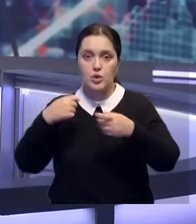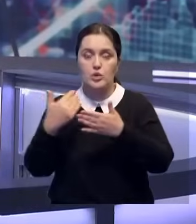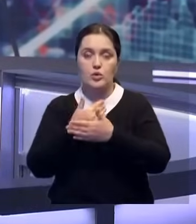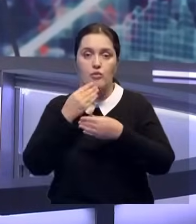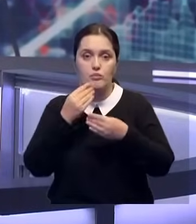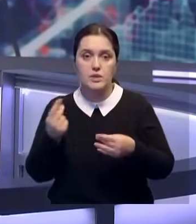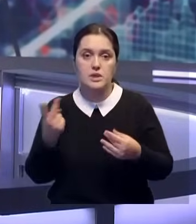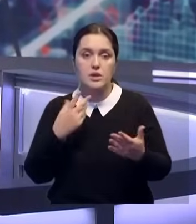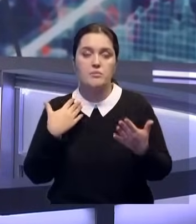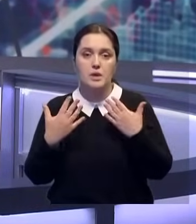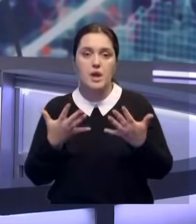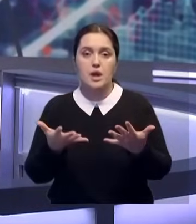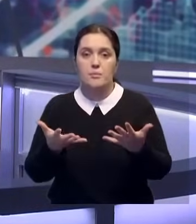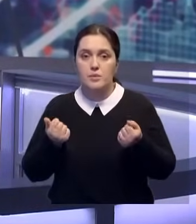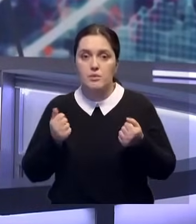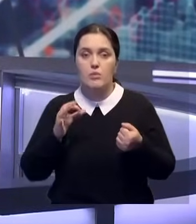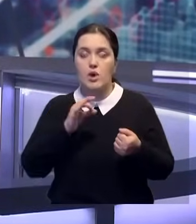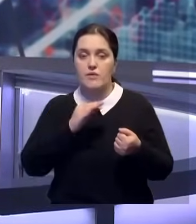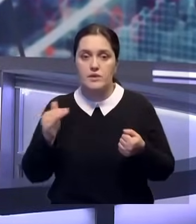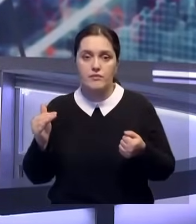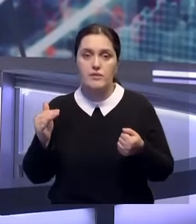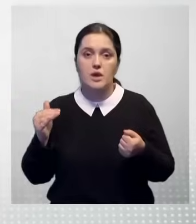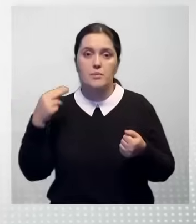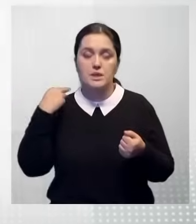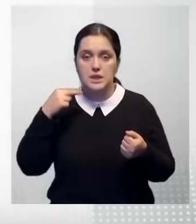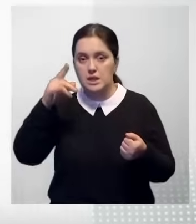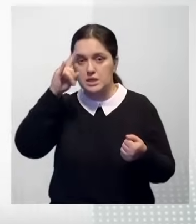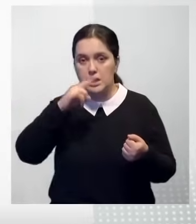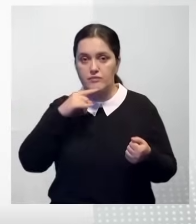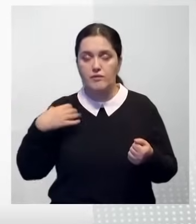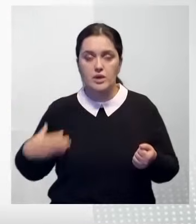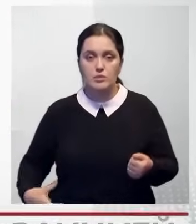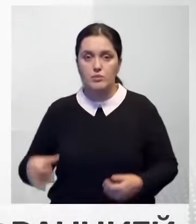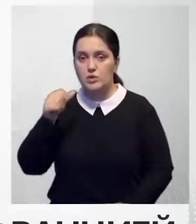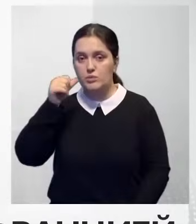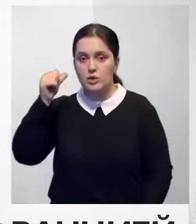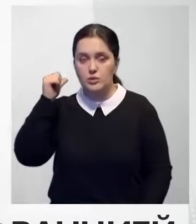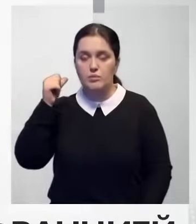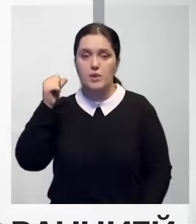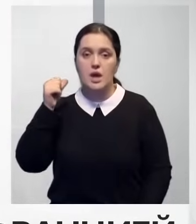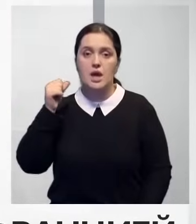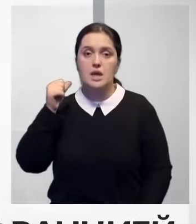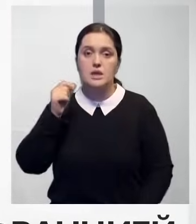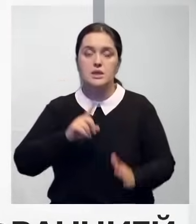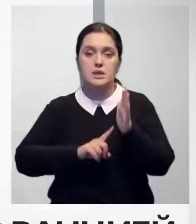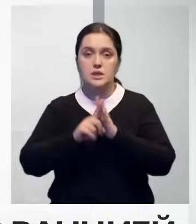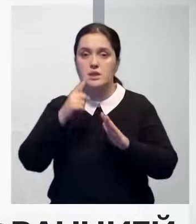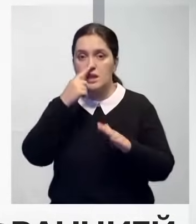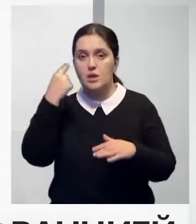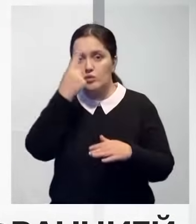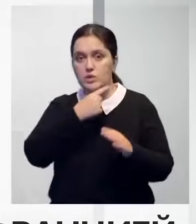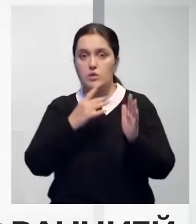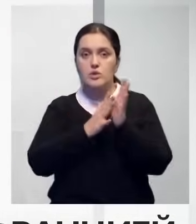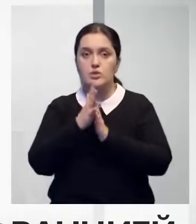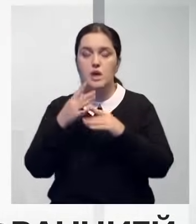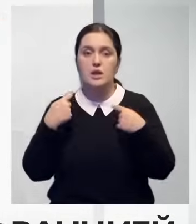товарооборота. Новый импульс двусторонние отношения получили после официального визита президента Казахстана во Францию. В прошлом году, об этом говорят и цифры, с начала